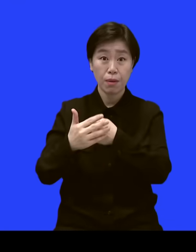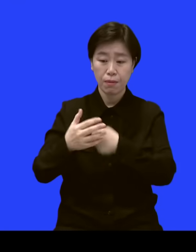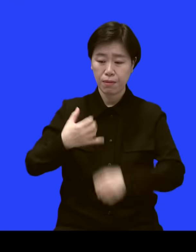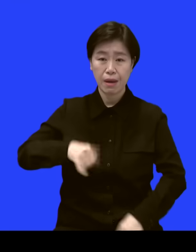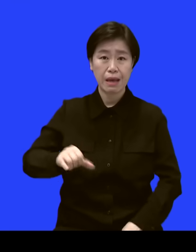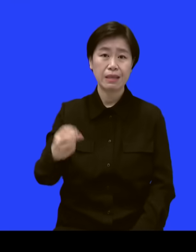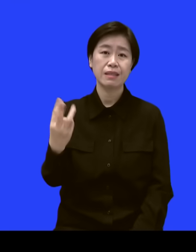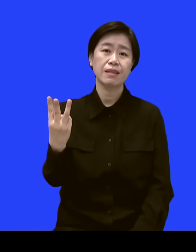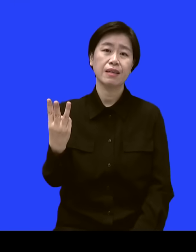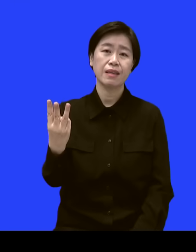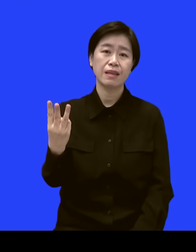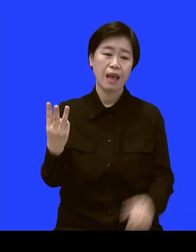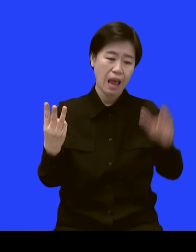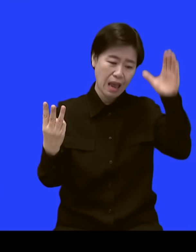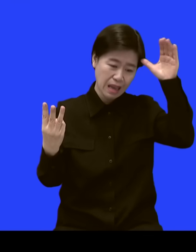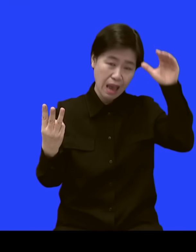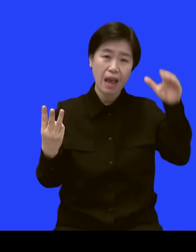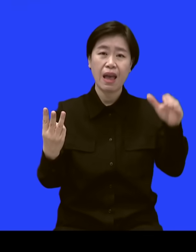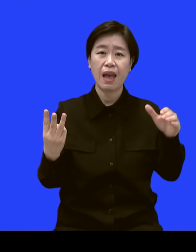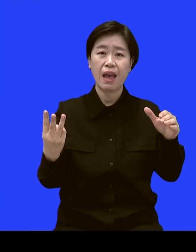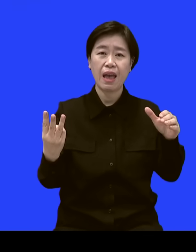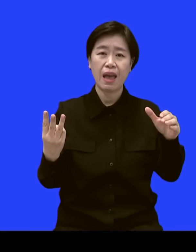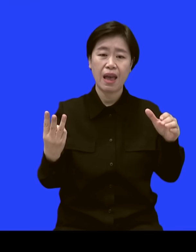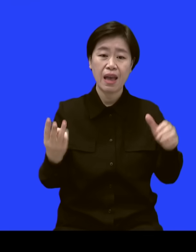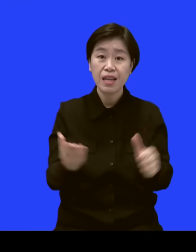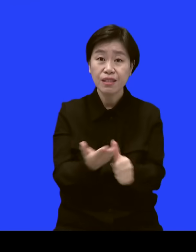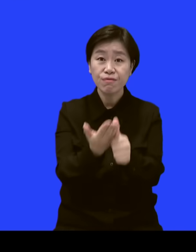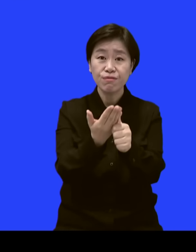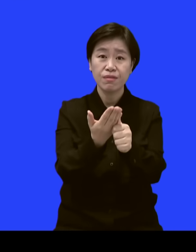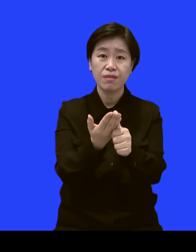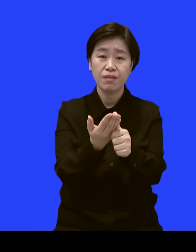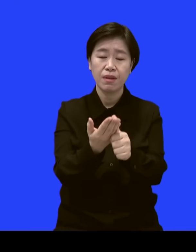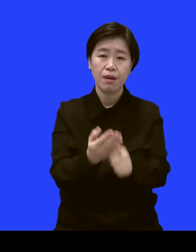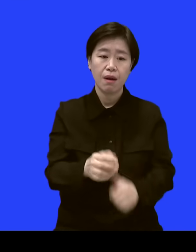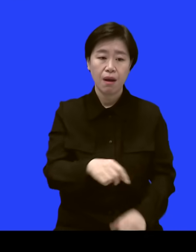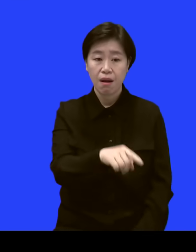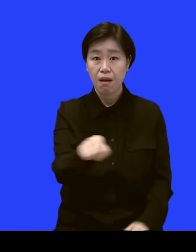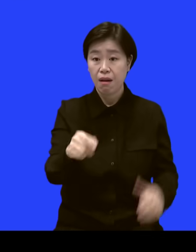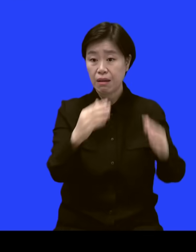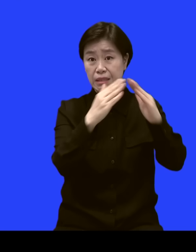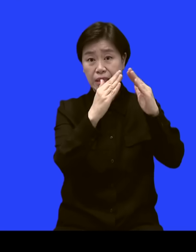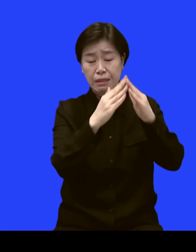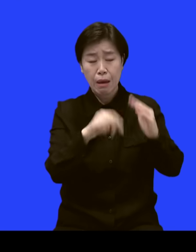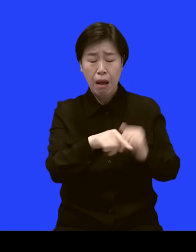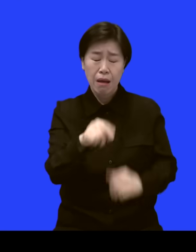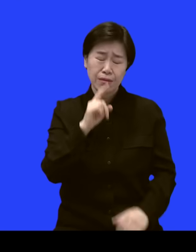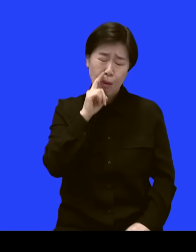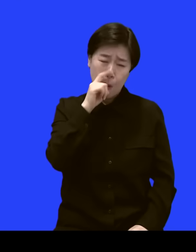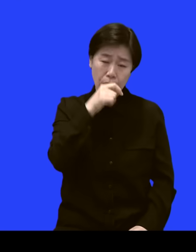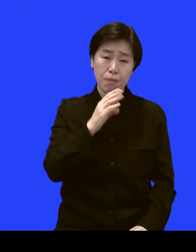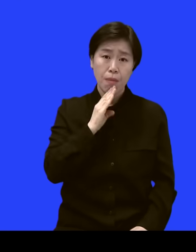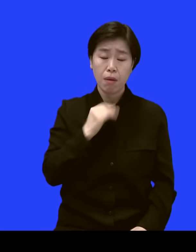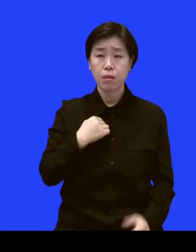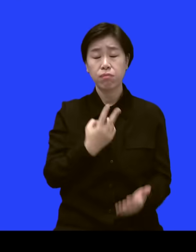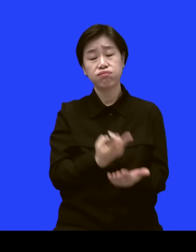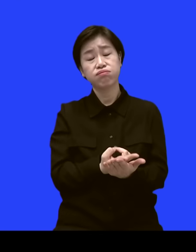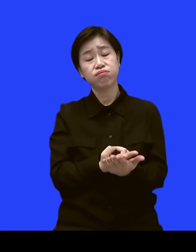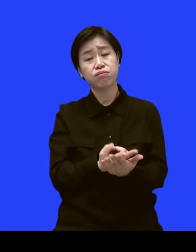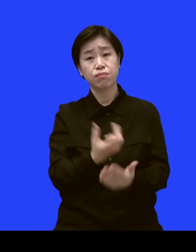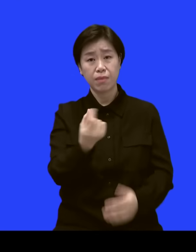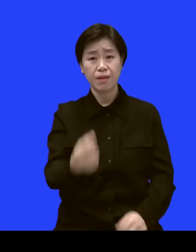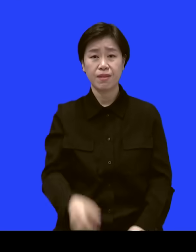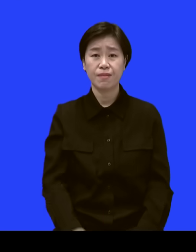있는데 엄마가 누워 있으면 순식간이에요. 쓰레기집 되는. 궁금한 이야기 와야 되는 거죠. 그리고 아이가 좀